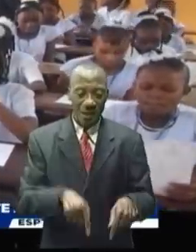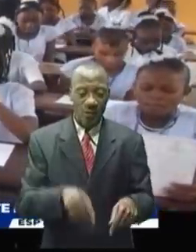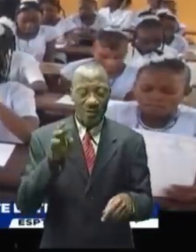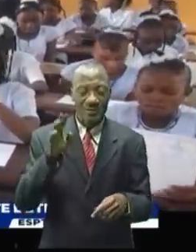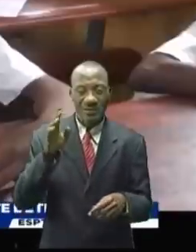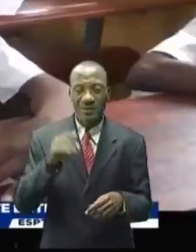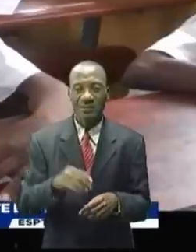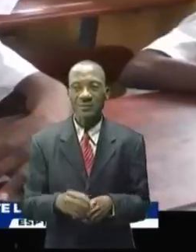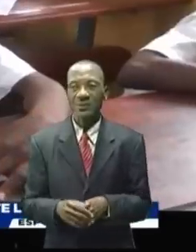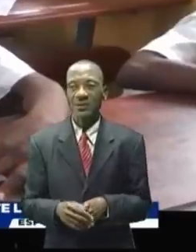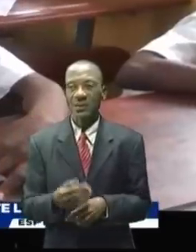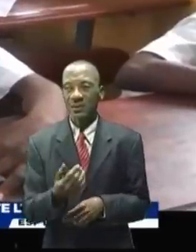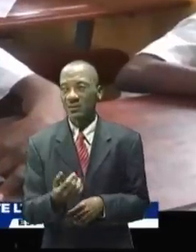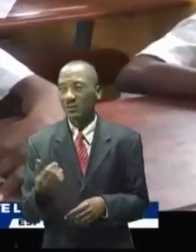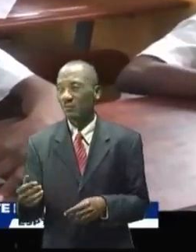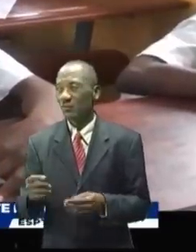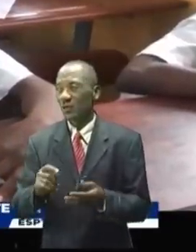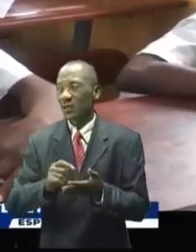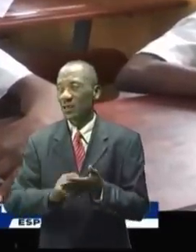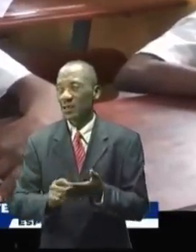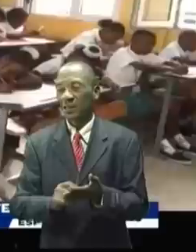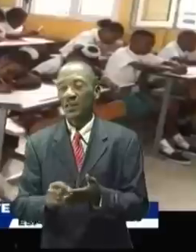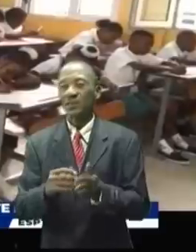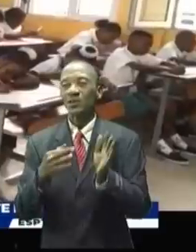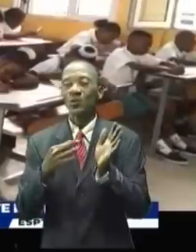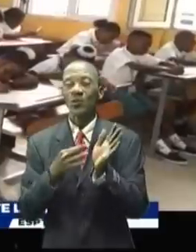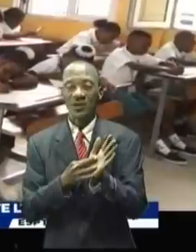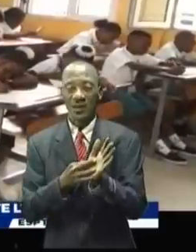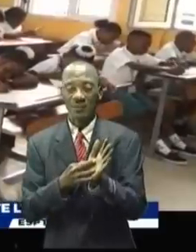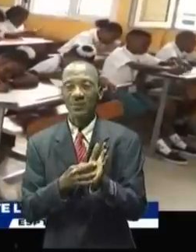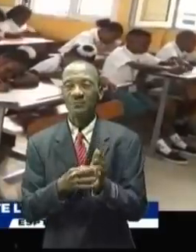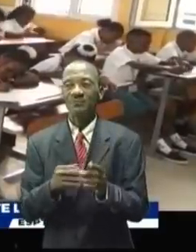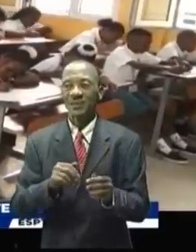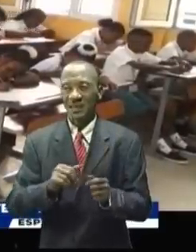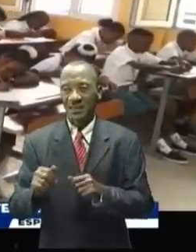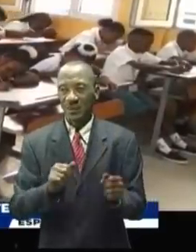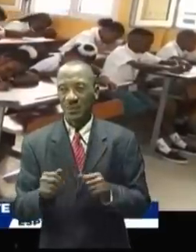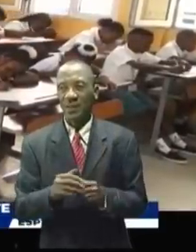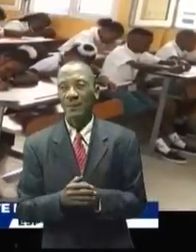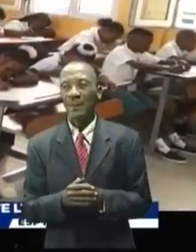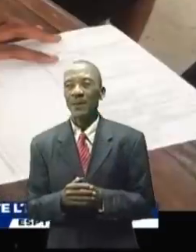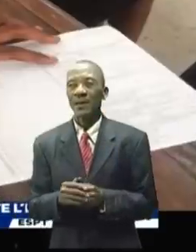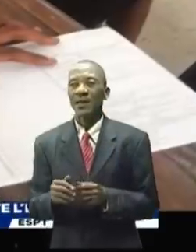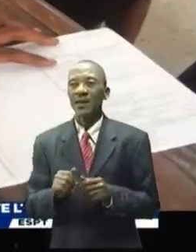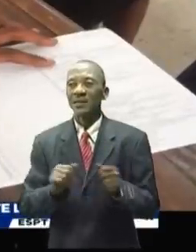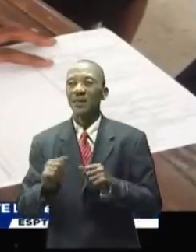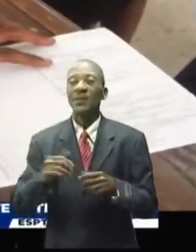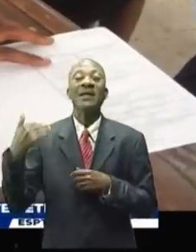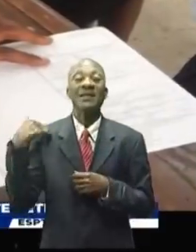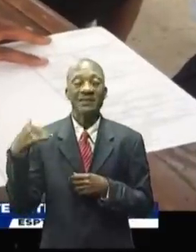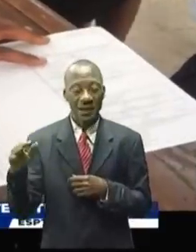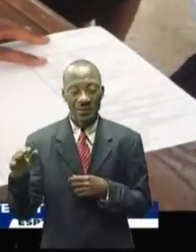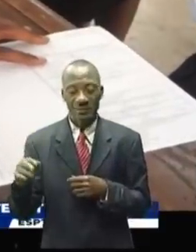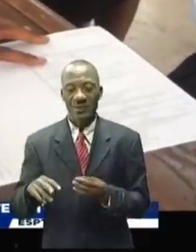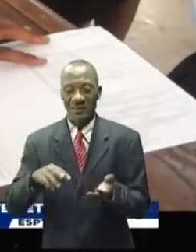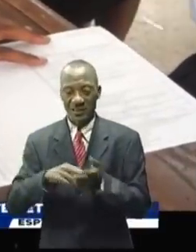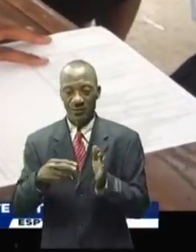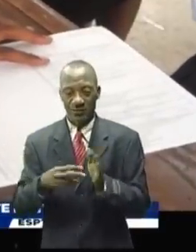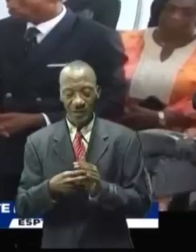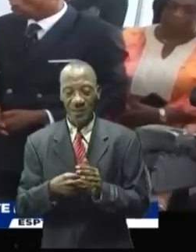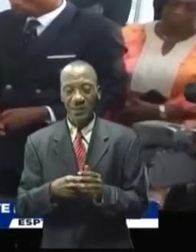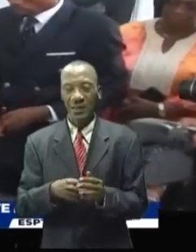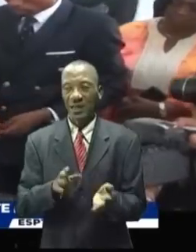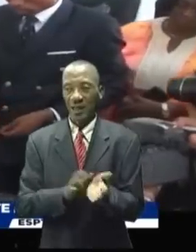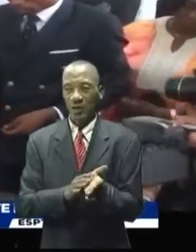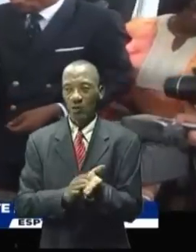totale de la part des élèves qui découvrent pour la première fois ces épreuves. Pour le gouvernement congolais, ce texte constitue un symbole